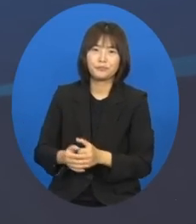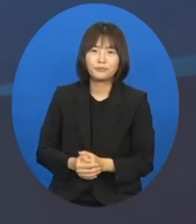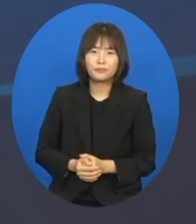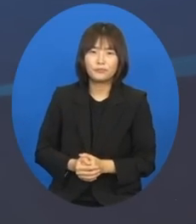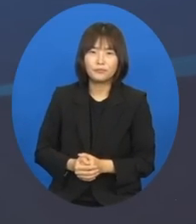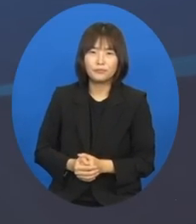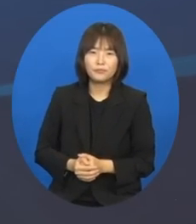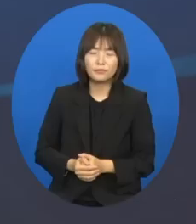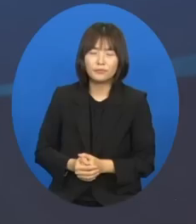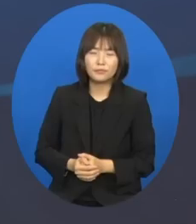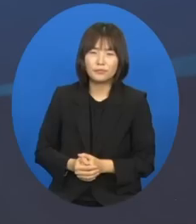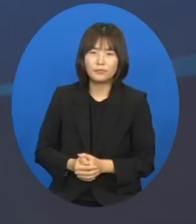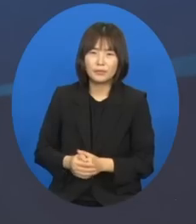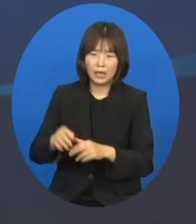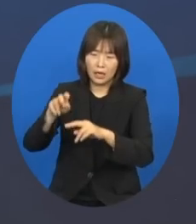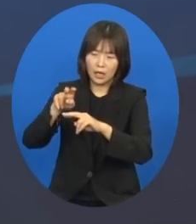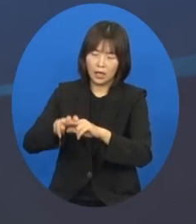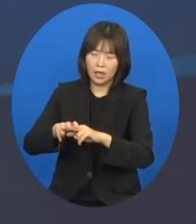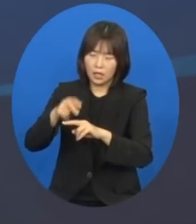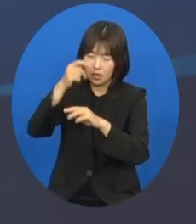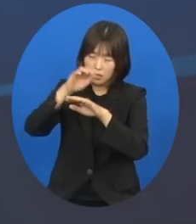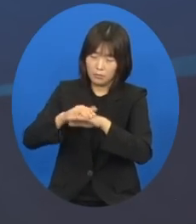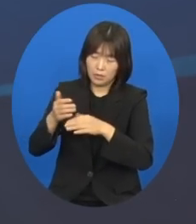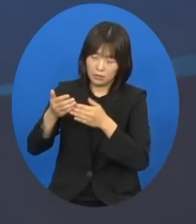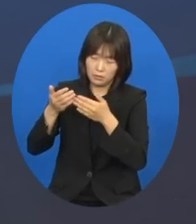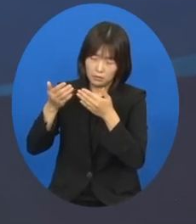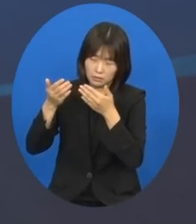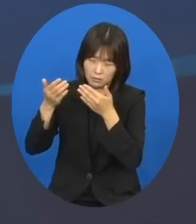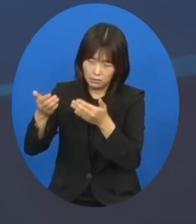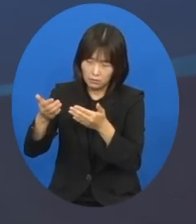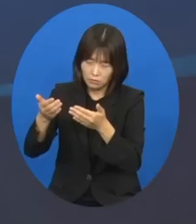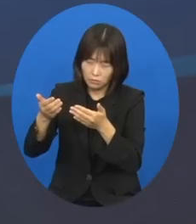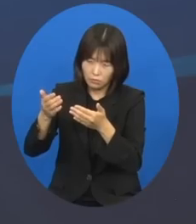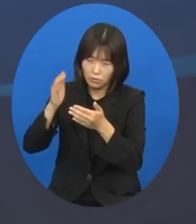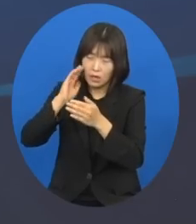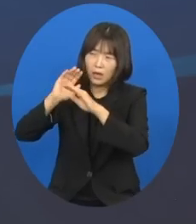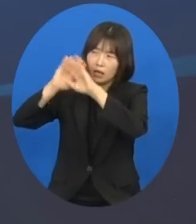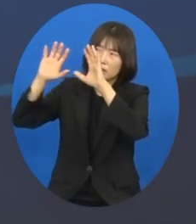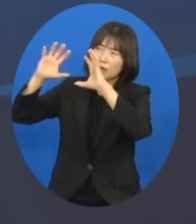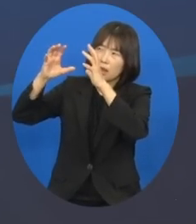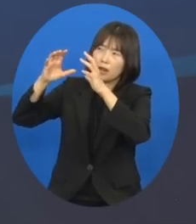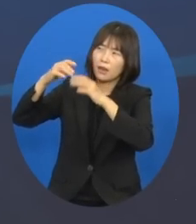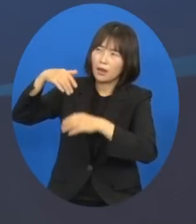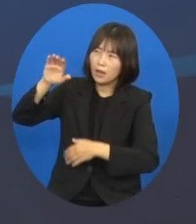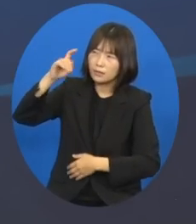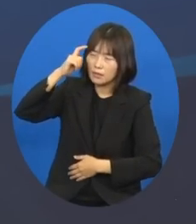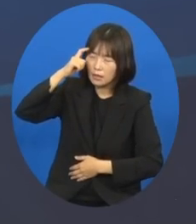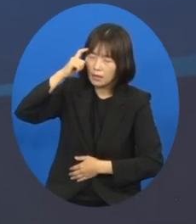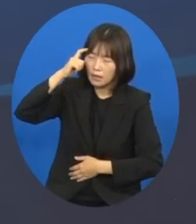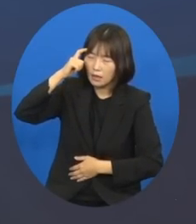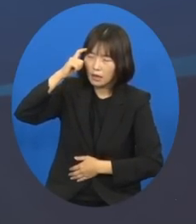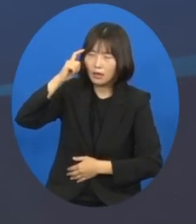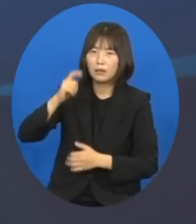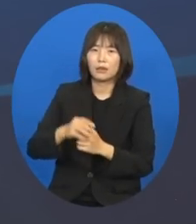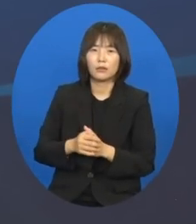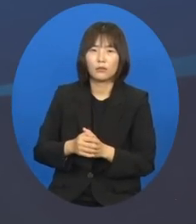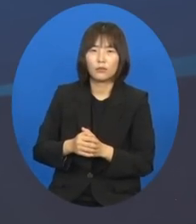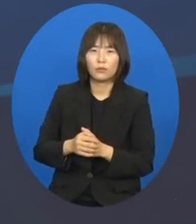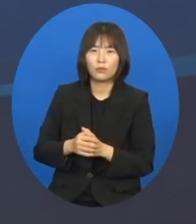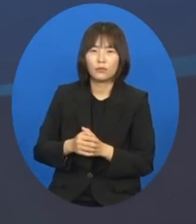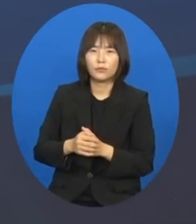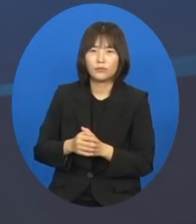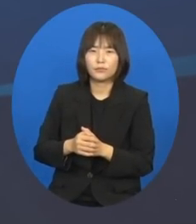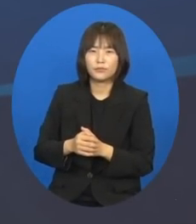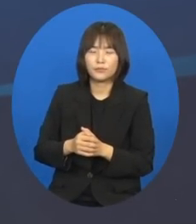그렇게 앉아 가지고 예배드리고 좋은데 가지 않겠나 싶어 앉았으니 제 설교가 귀에 들어올 것이며 아침에 전화